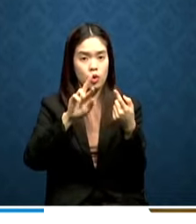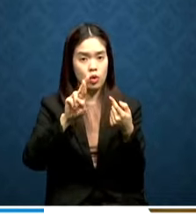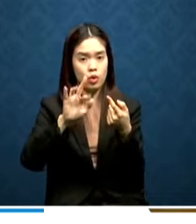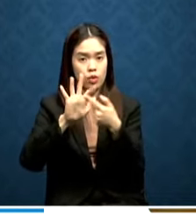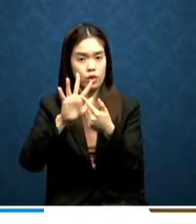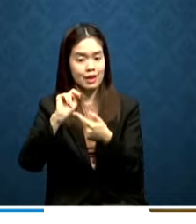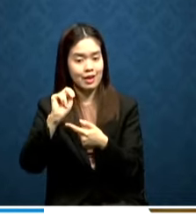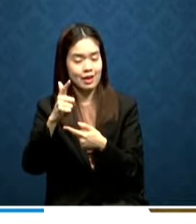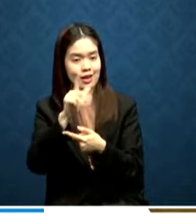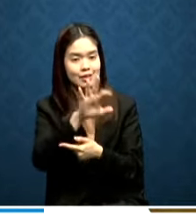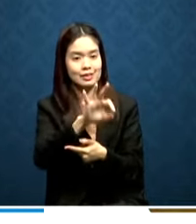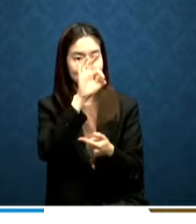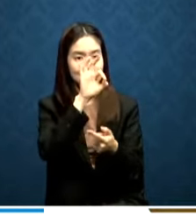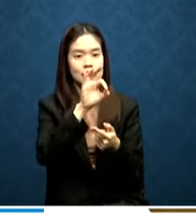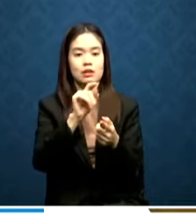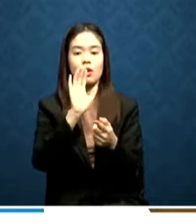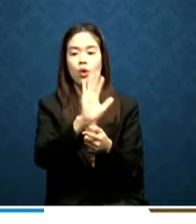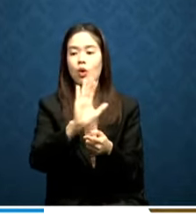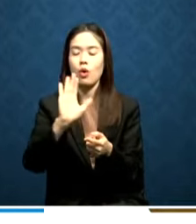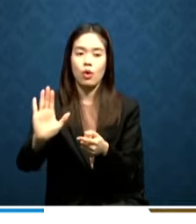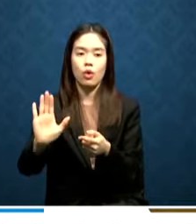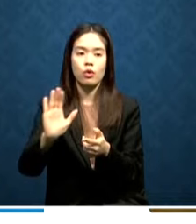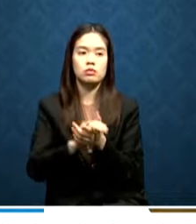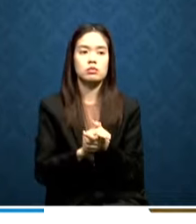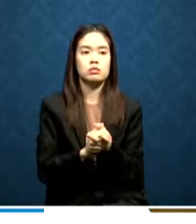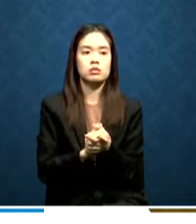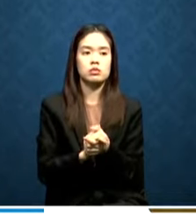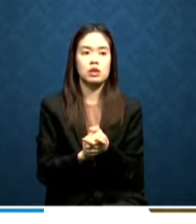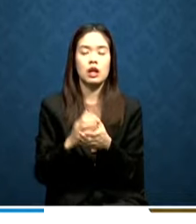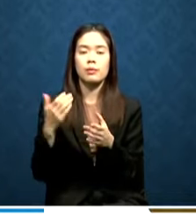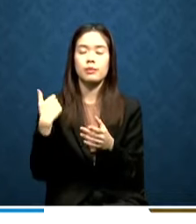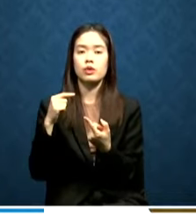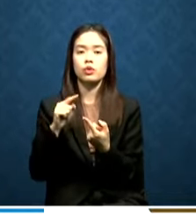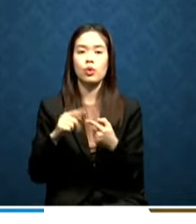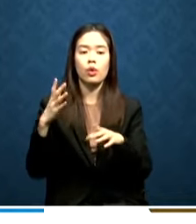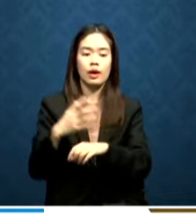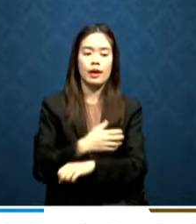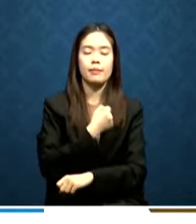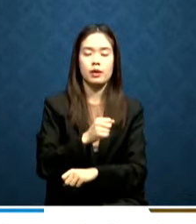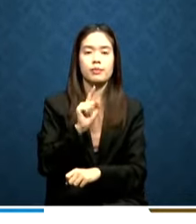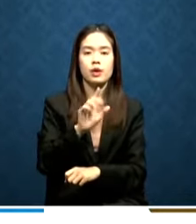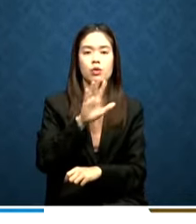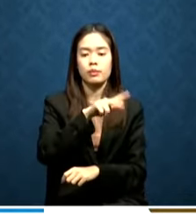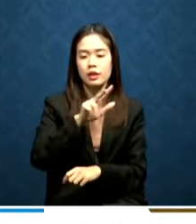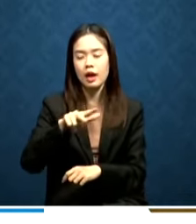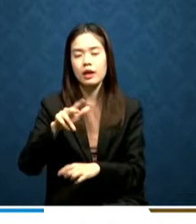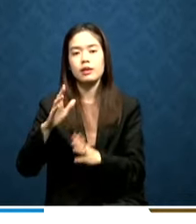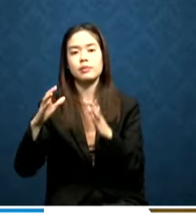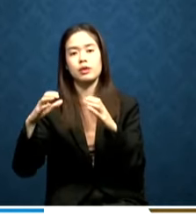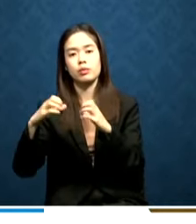างขึ้นมาร่างของอาจารย์ชูศักดิ์แล้วตอนหลังเนี่ยมีร่างของพรรคภูมิใจไทยเข้ามาเป็นเรื่องเสียงอย่างมีคล้